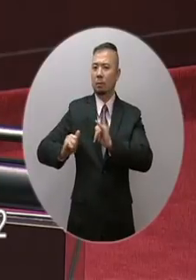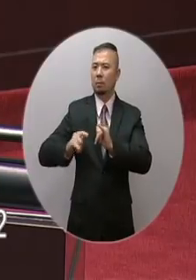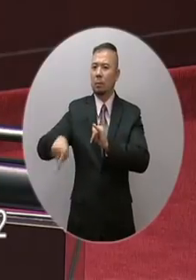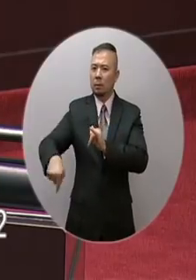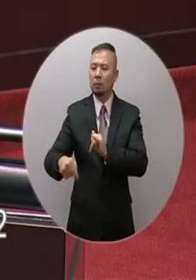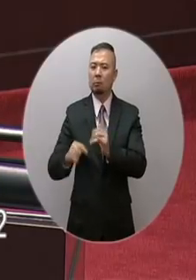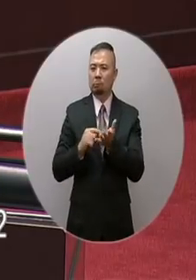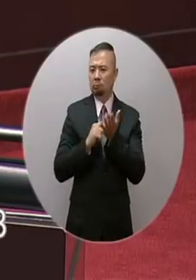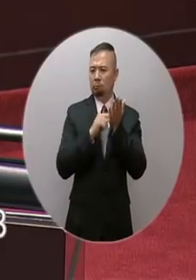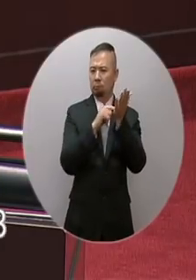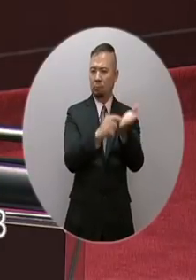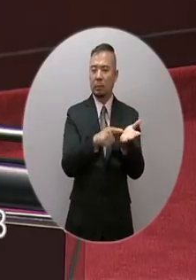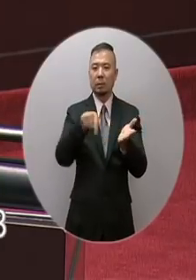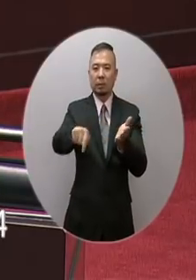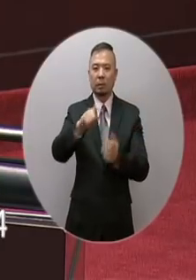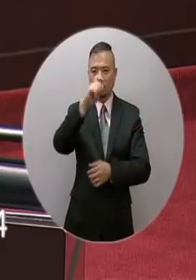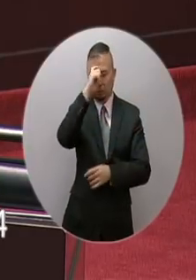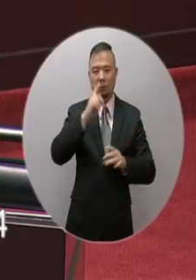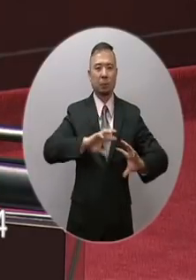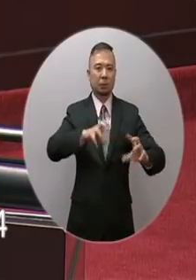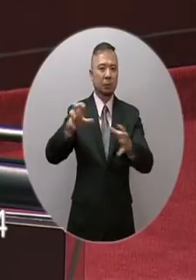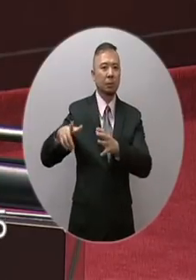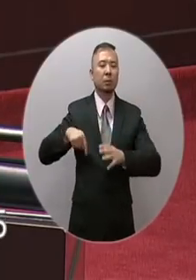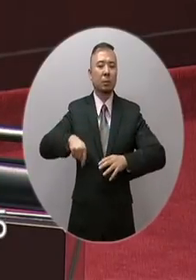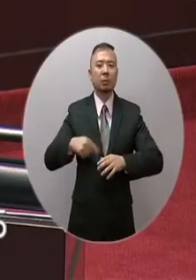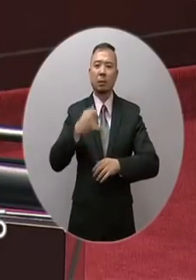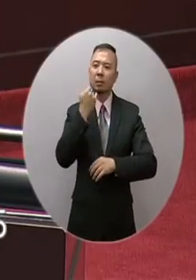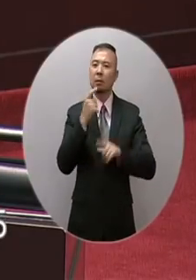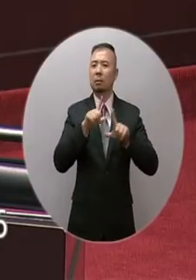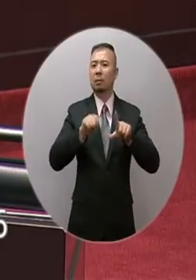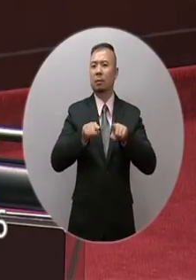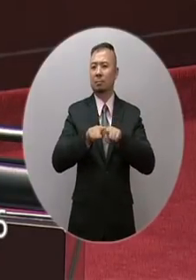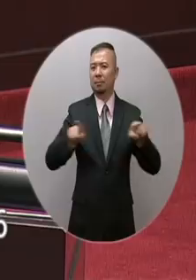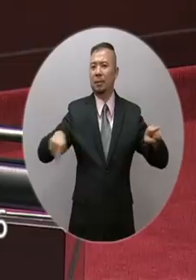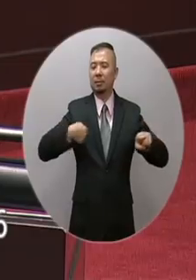题，向行政院提出质询。